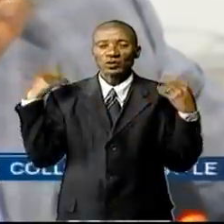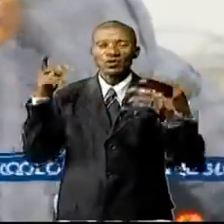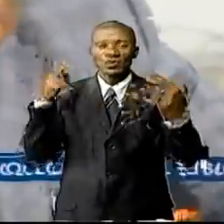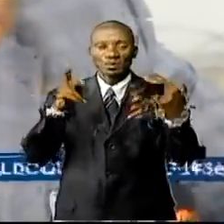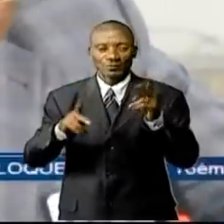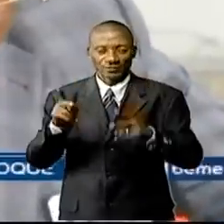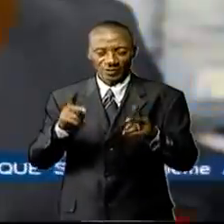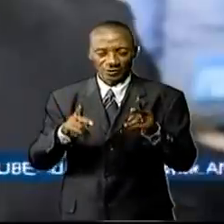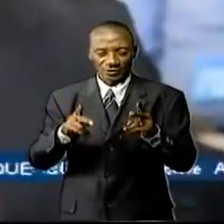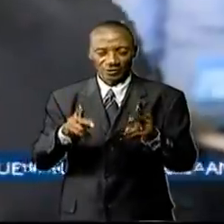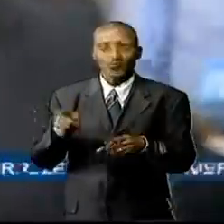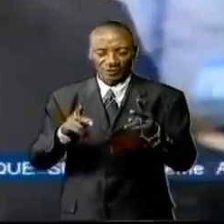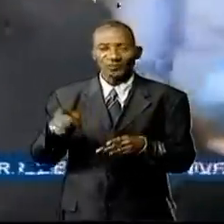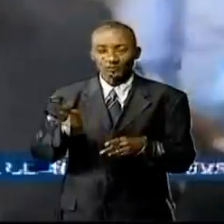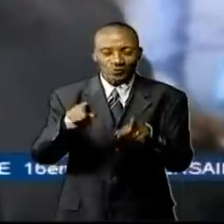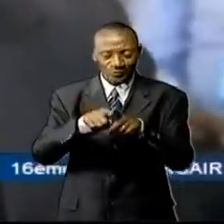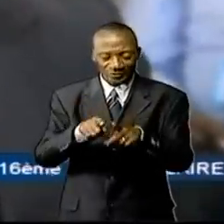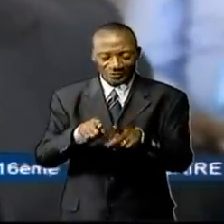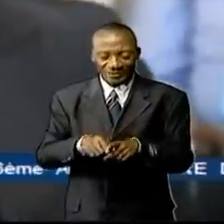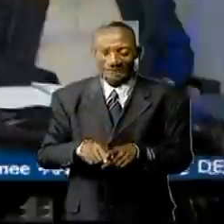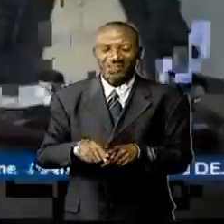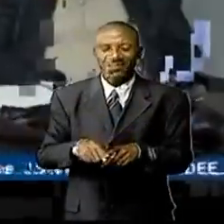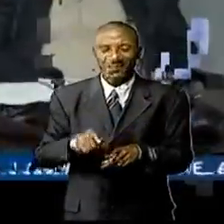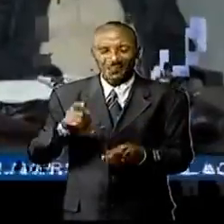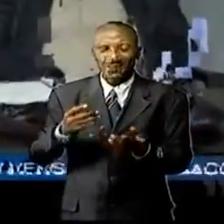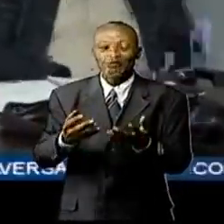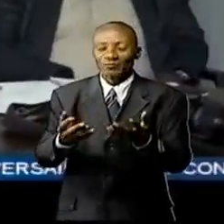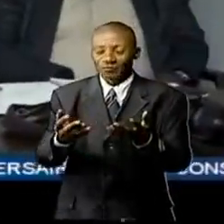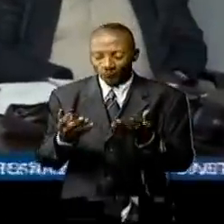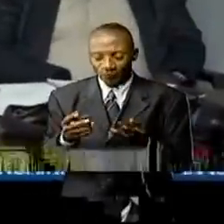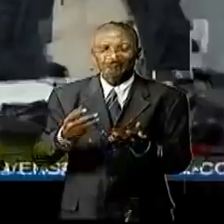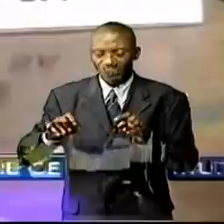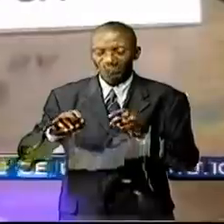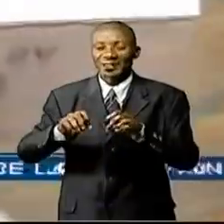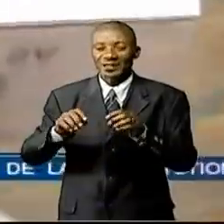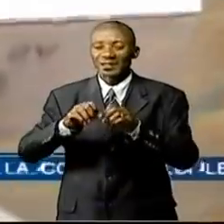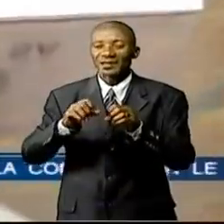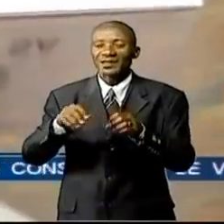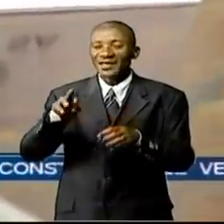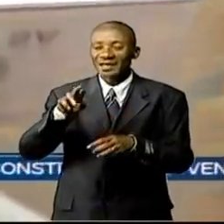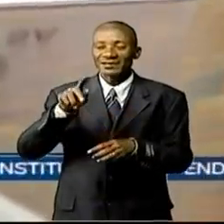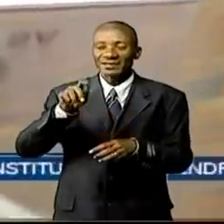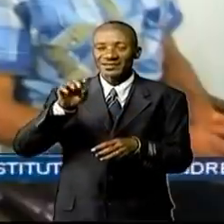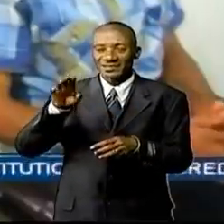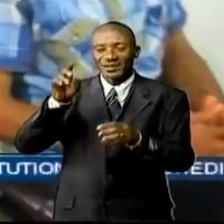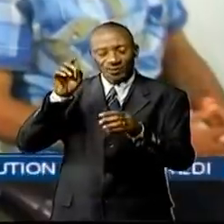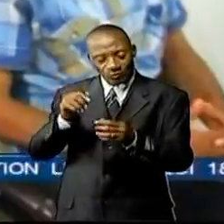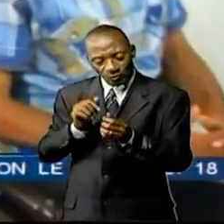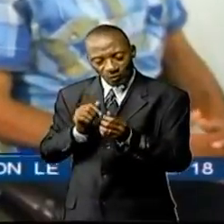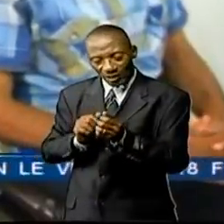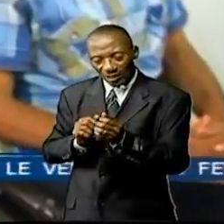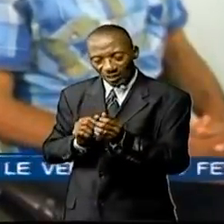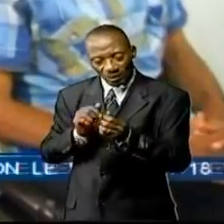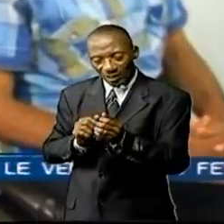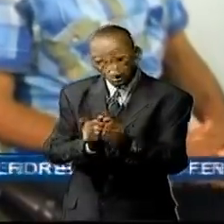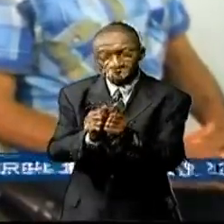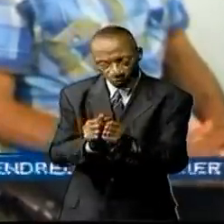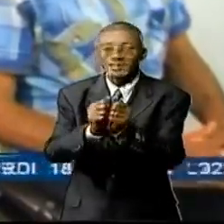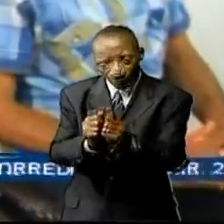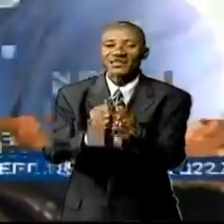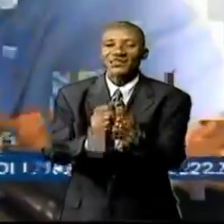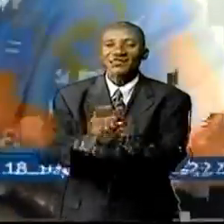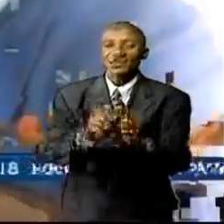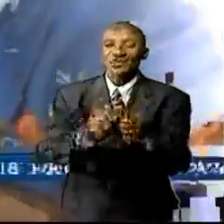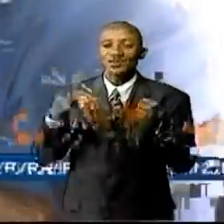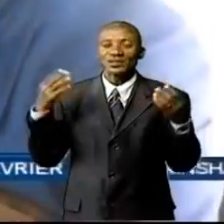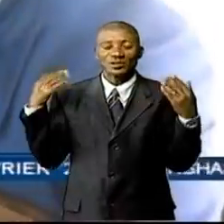grandement besoin de la compagnie médiatique de la RTNC pour la visibilité de ses activités. Étant tous les deux établissements enfants